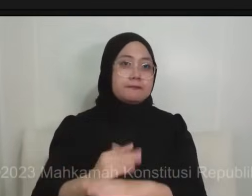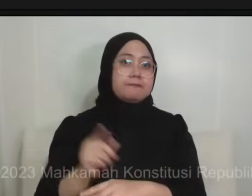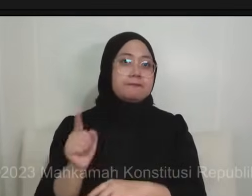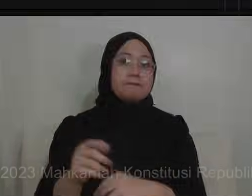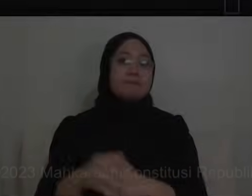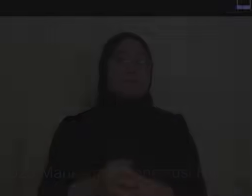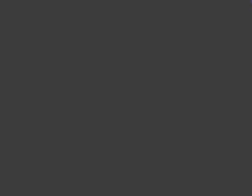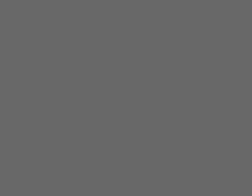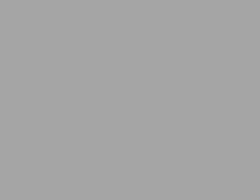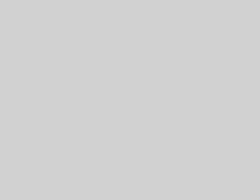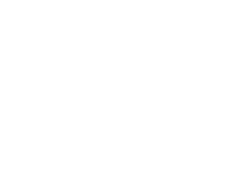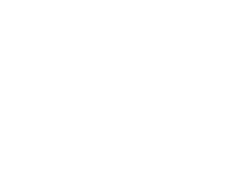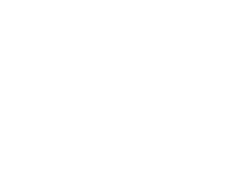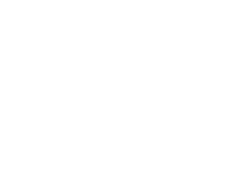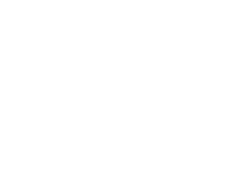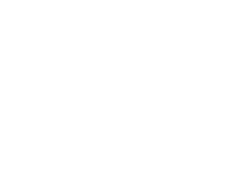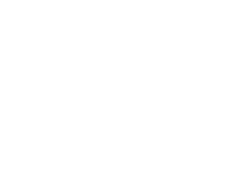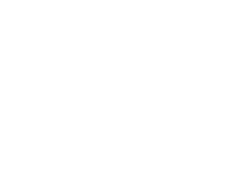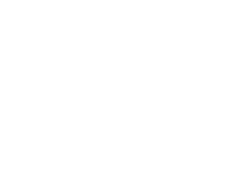terima